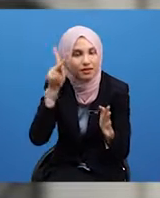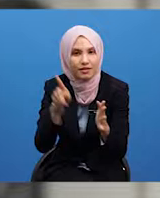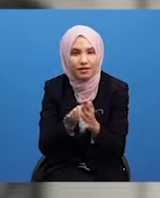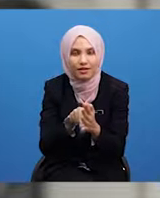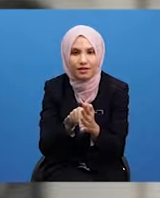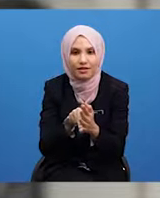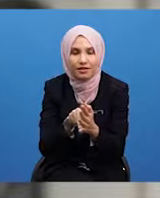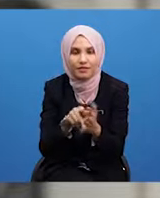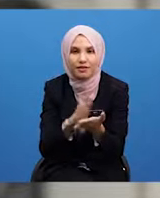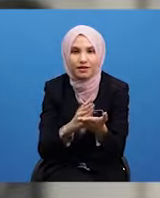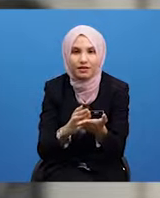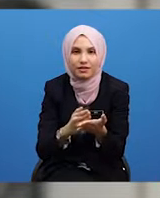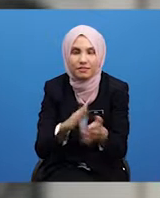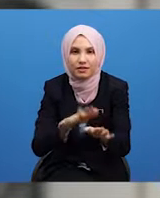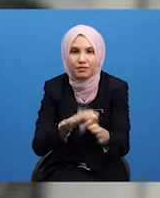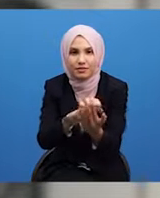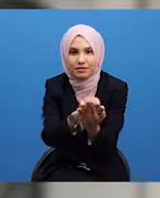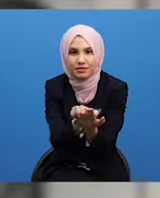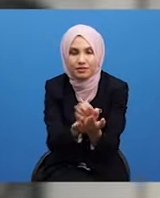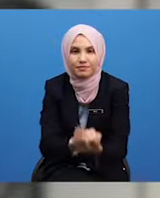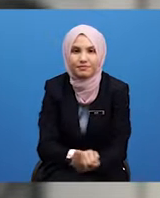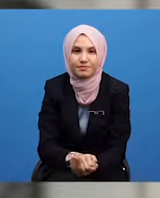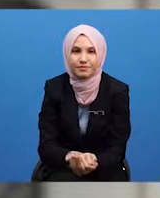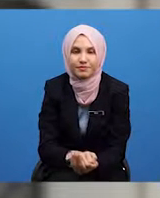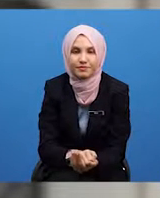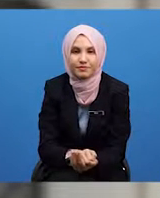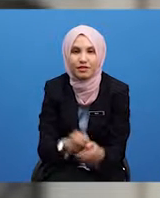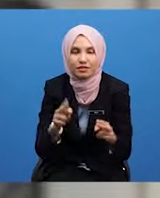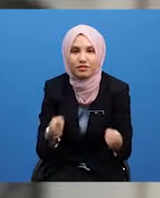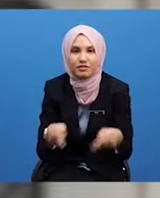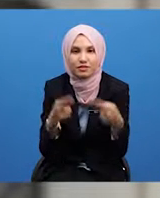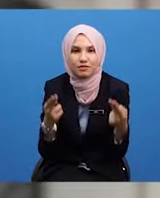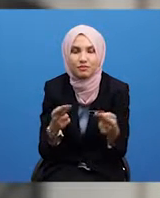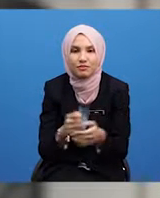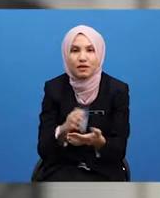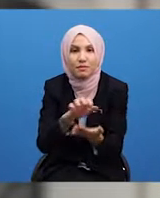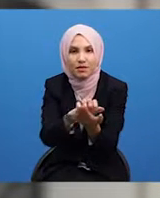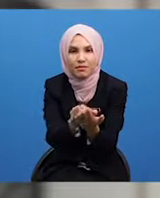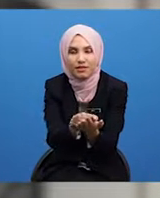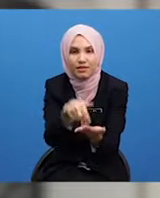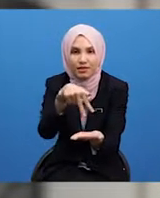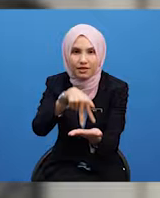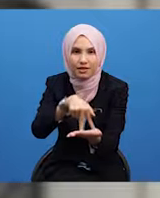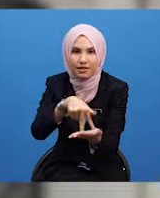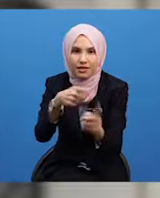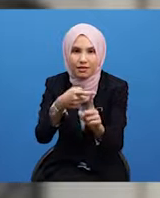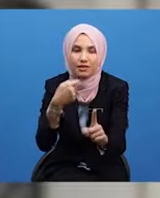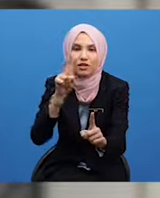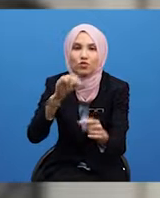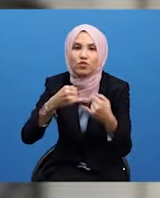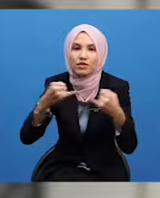yang terletak pada biji benih. Secara umumnya, biji benih terdiri daripada dua